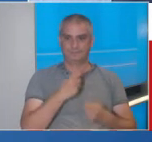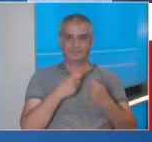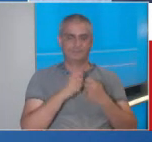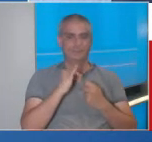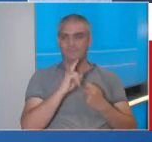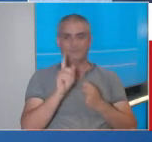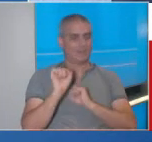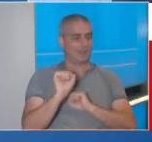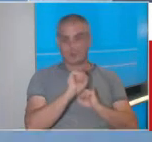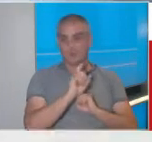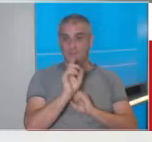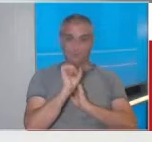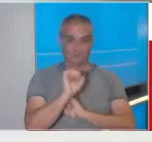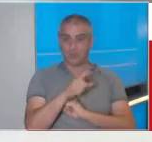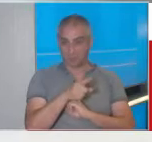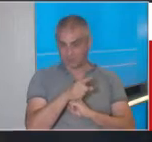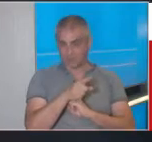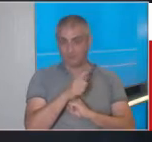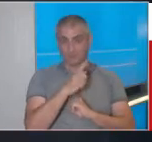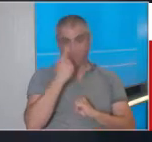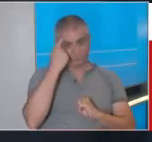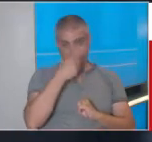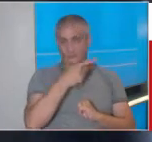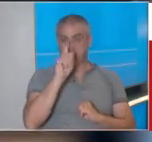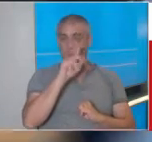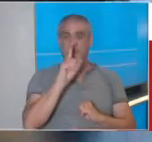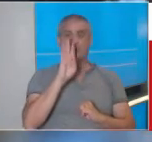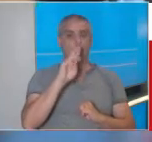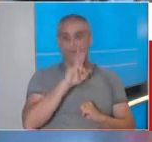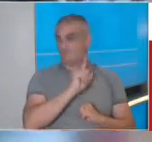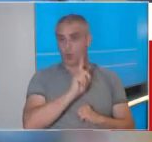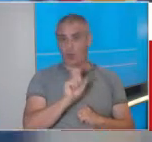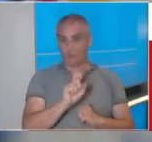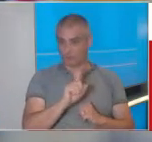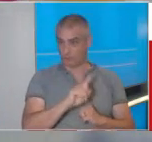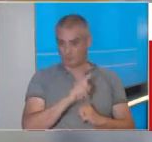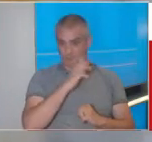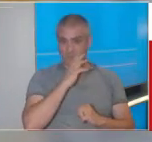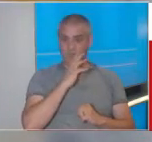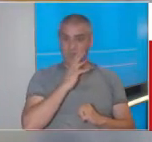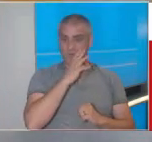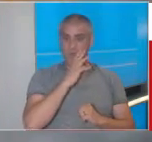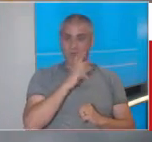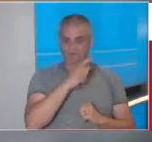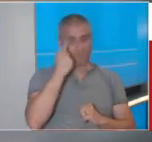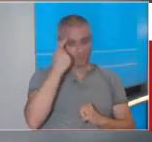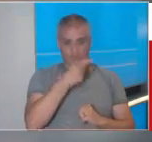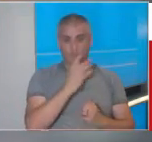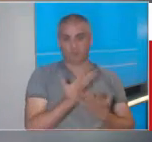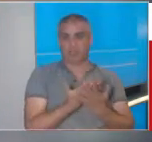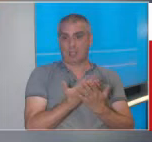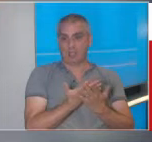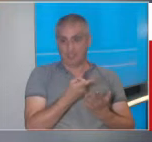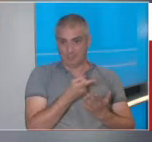אתה מצדד. מי שתומכים בכך, שסבורים בכך שזדורוב אינו השם, בכך יש לדעתם ראייה